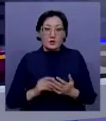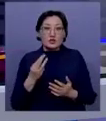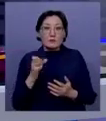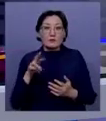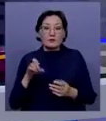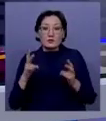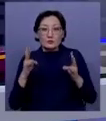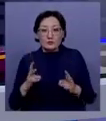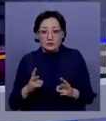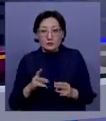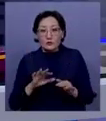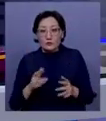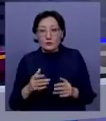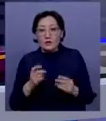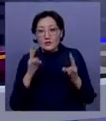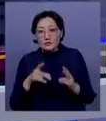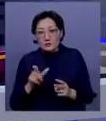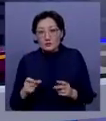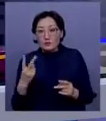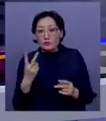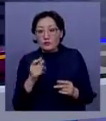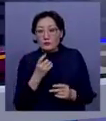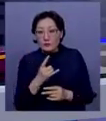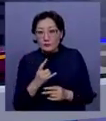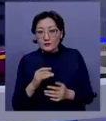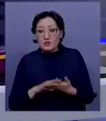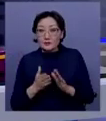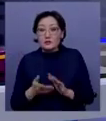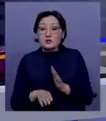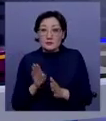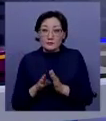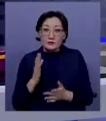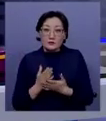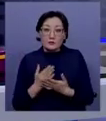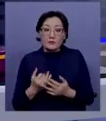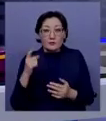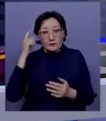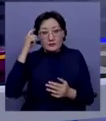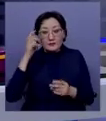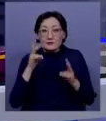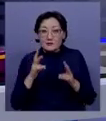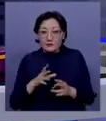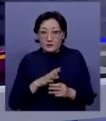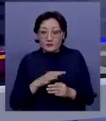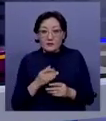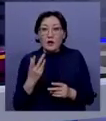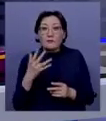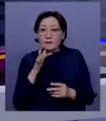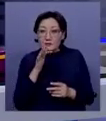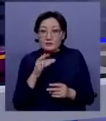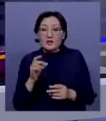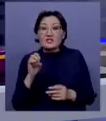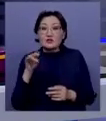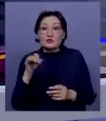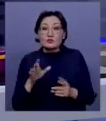Шамалғандағы жан түршігерлік оқиғадан зардап шеккен қос балапанның жағдайы жақсарып келеді. Десе де миына айтарлықтай зақым келген 5 жастағы